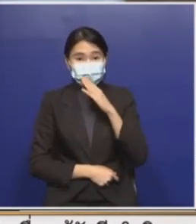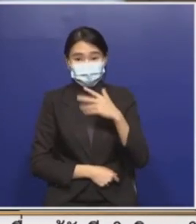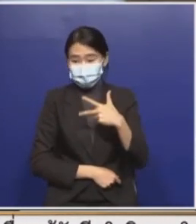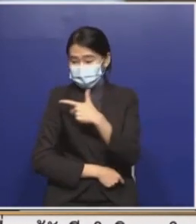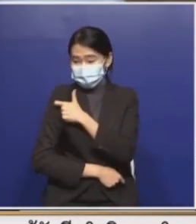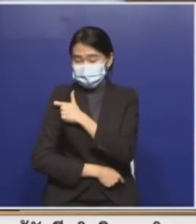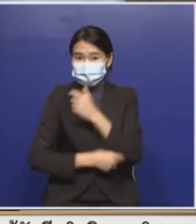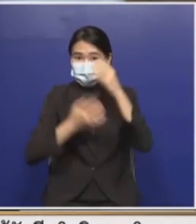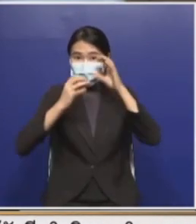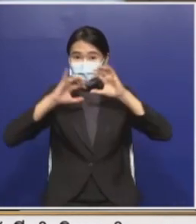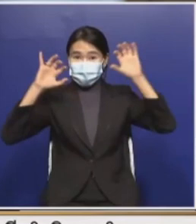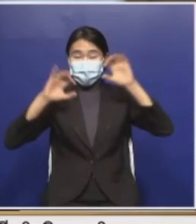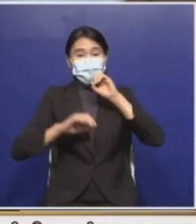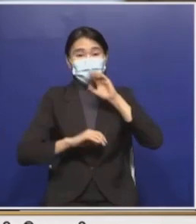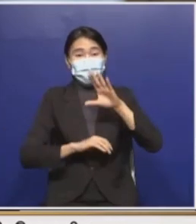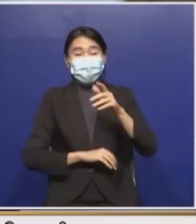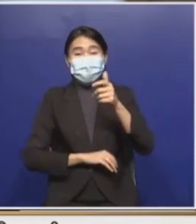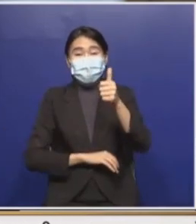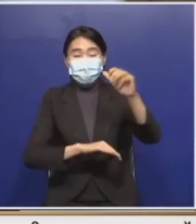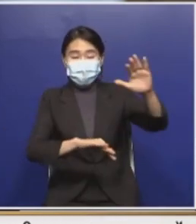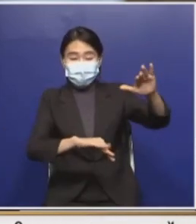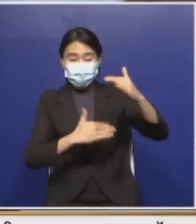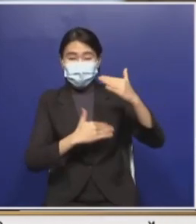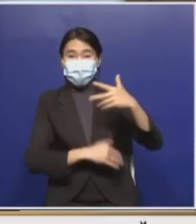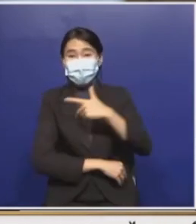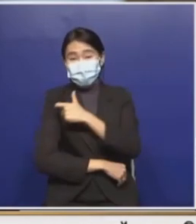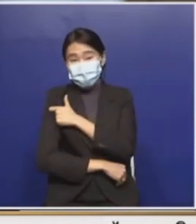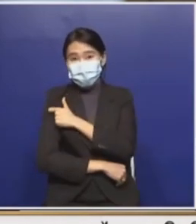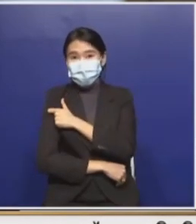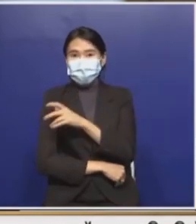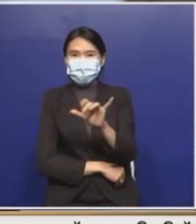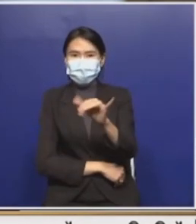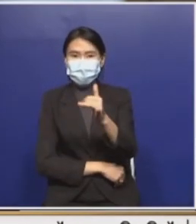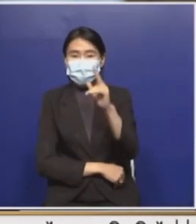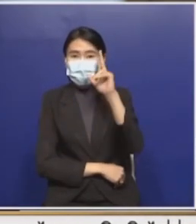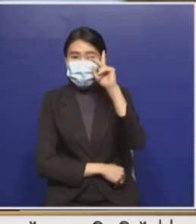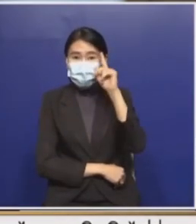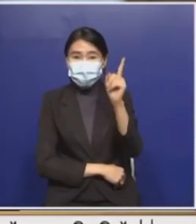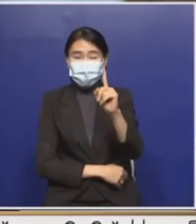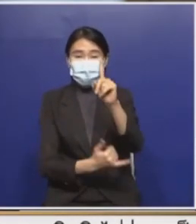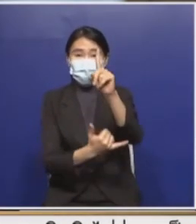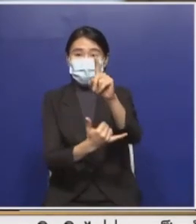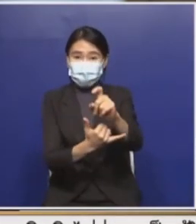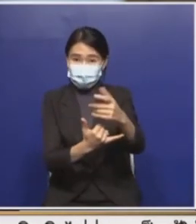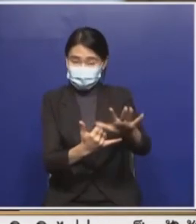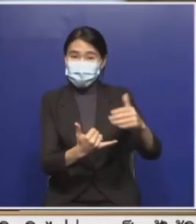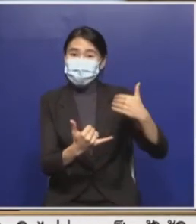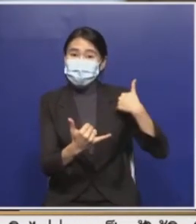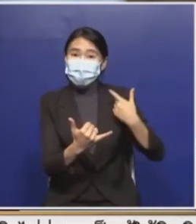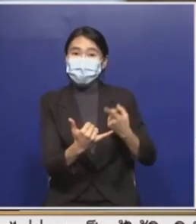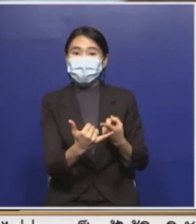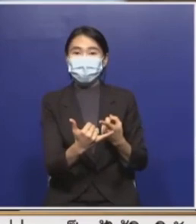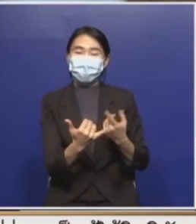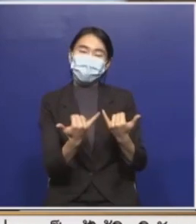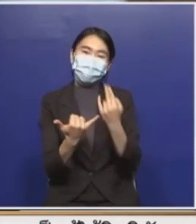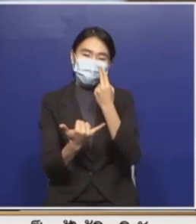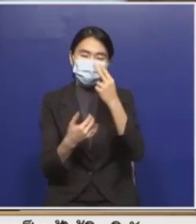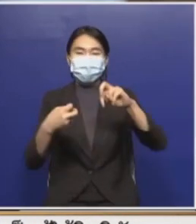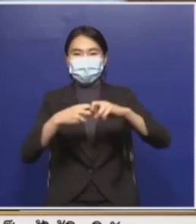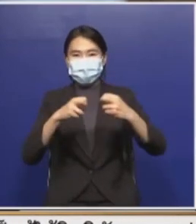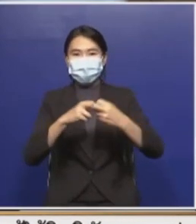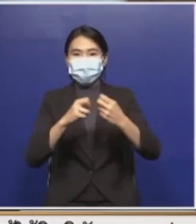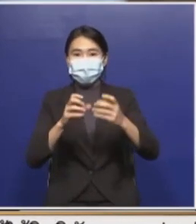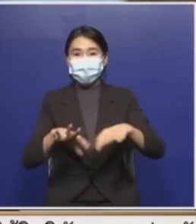จัดให้บางคนตายครับท่านประธานฉีดแล้วตายนี่คือปัญหา